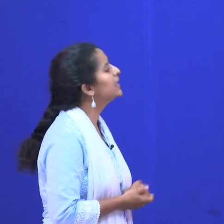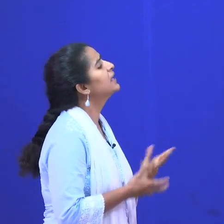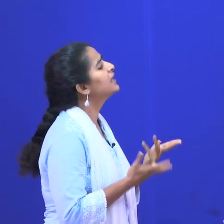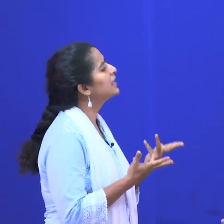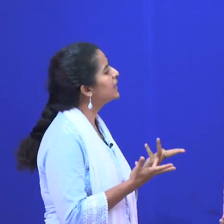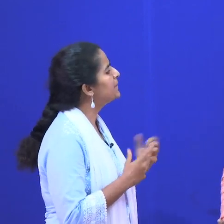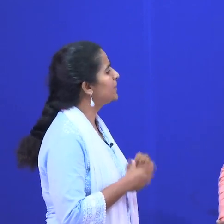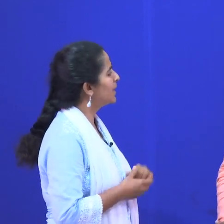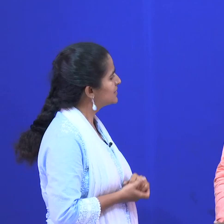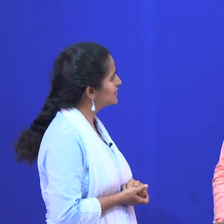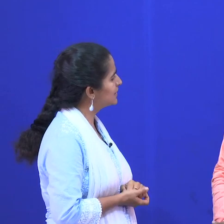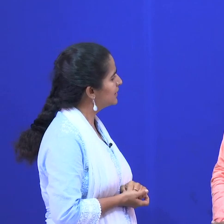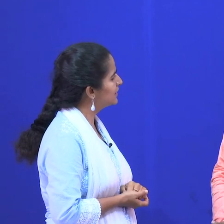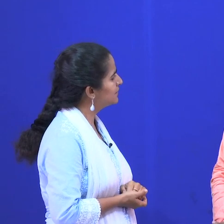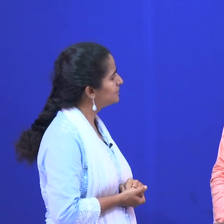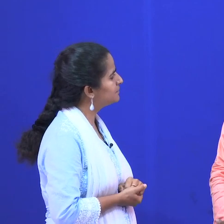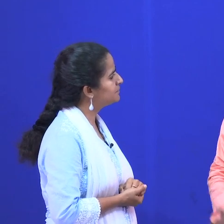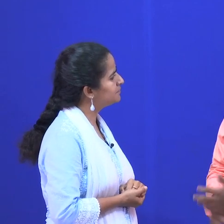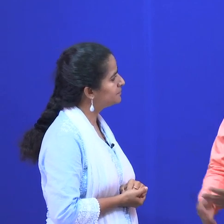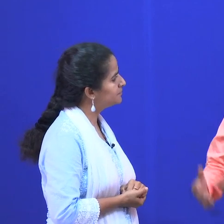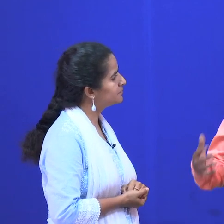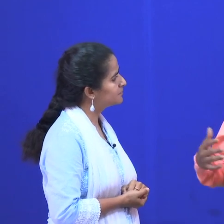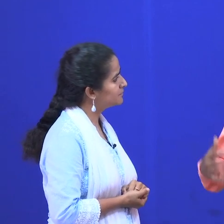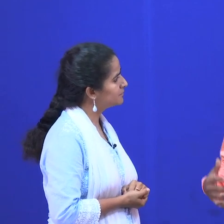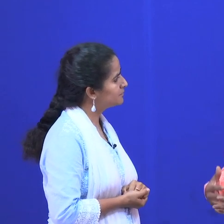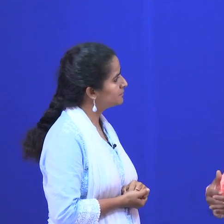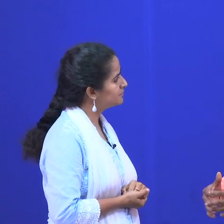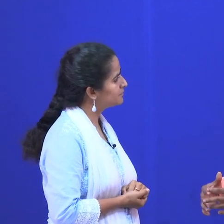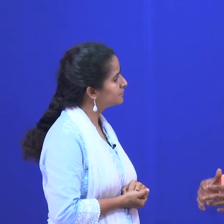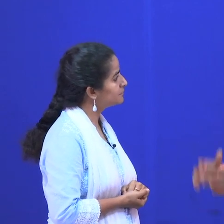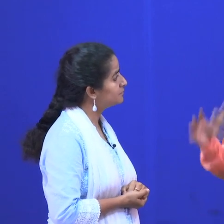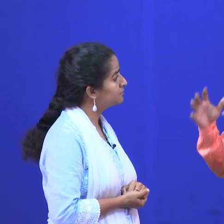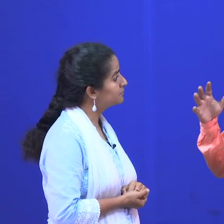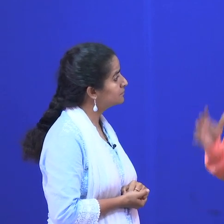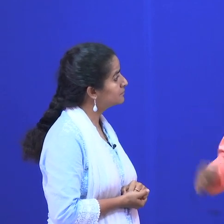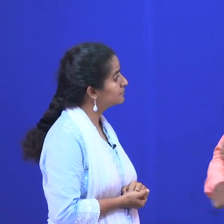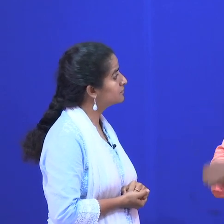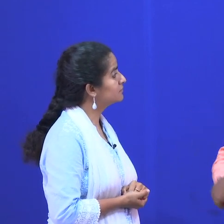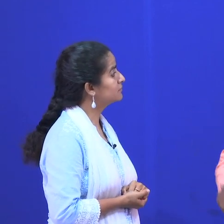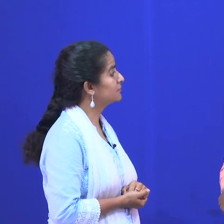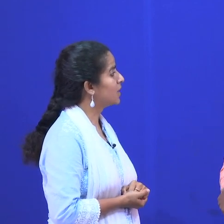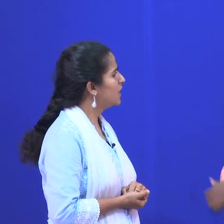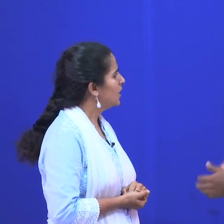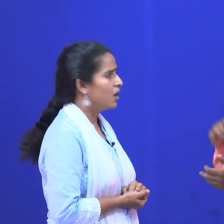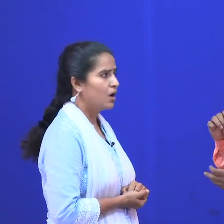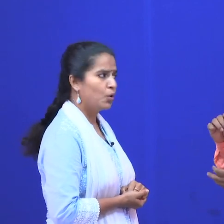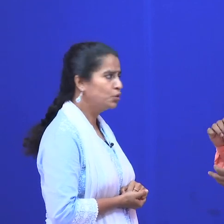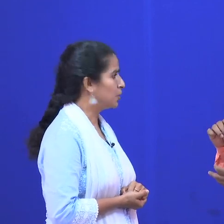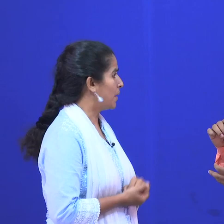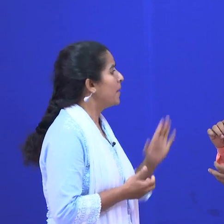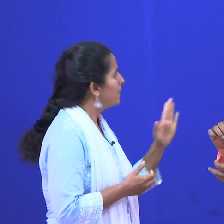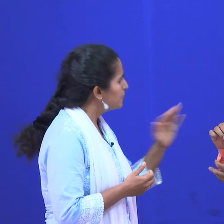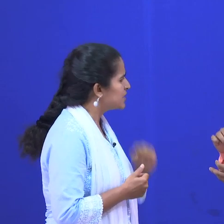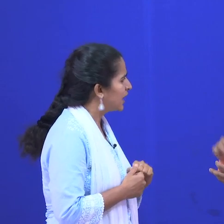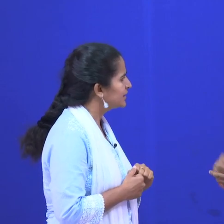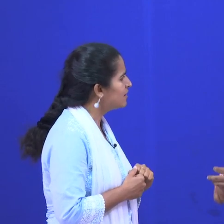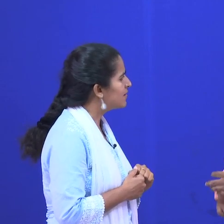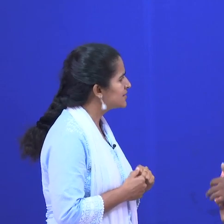chhatravase kim asti? Mama chhatravase pustakam asti.